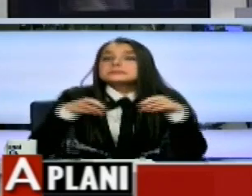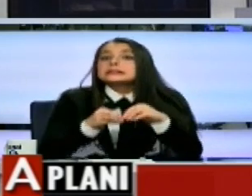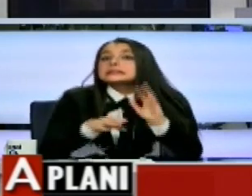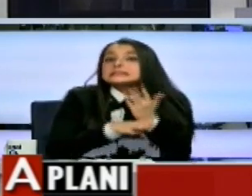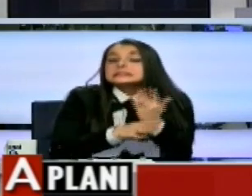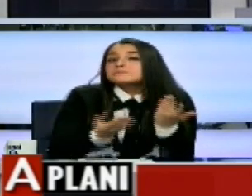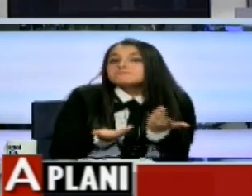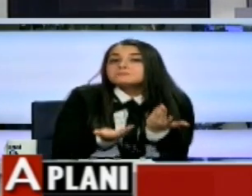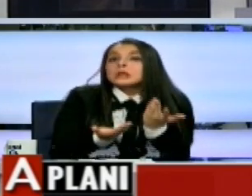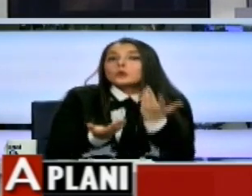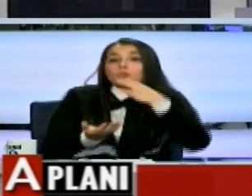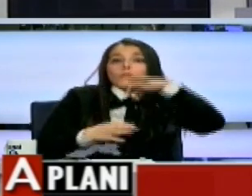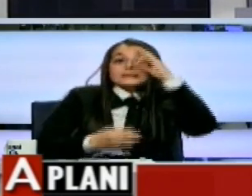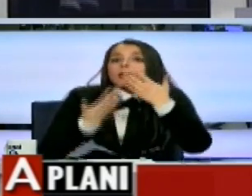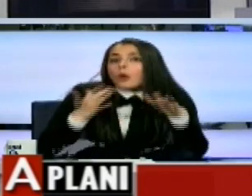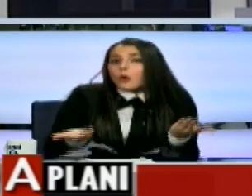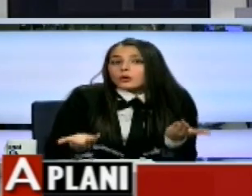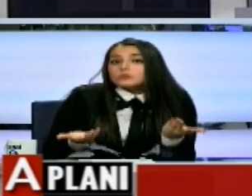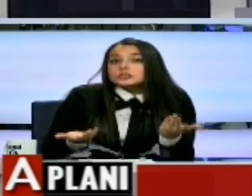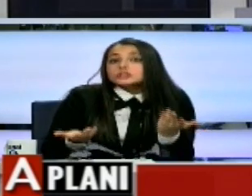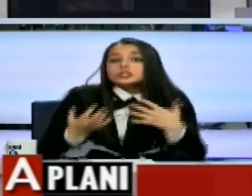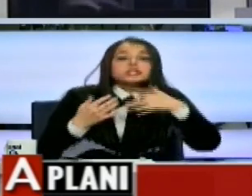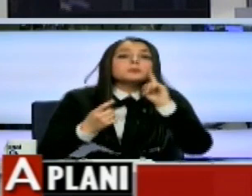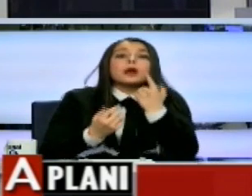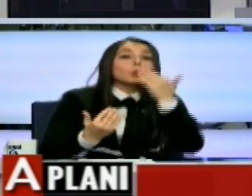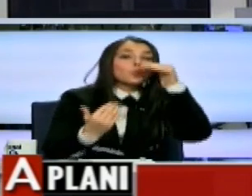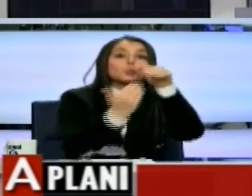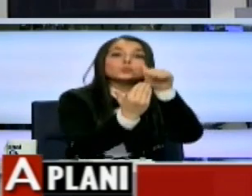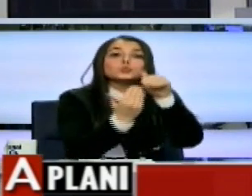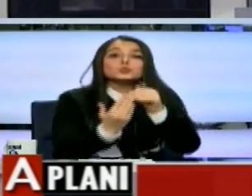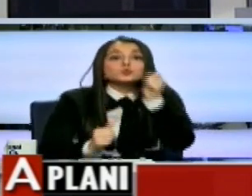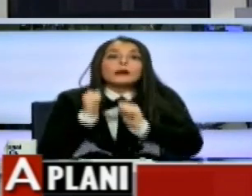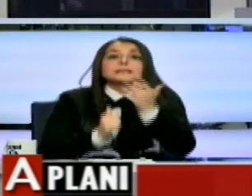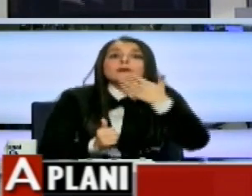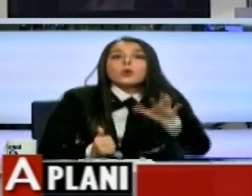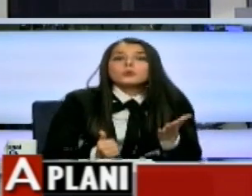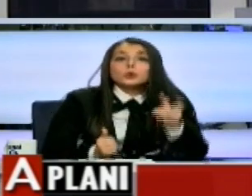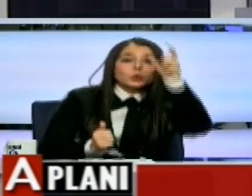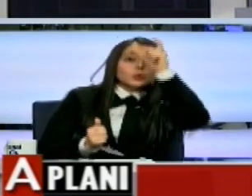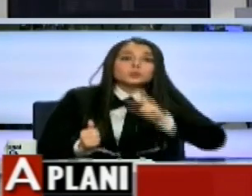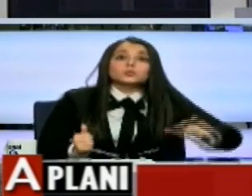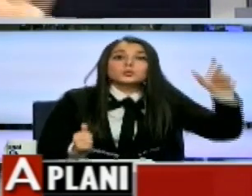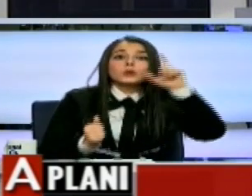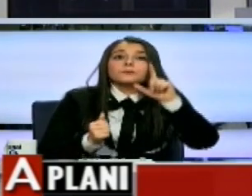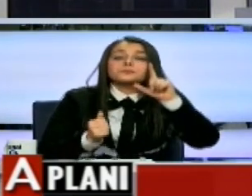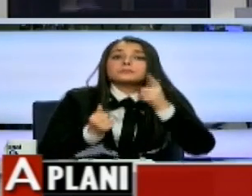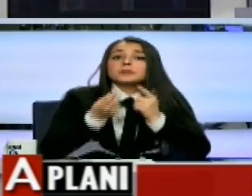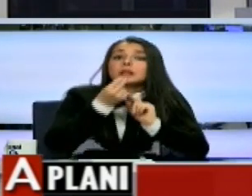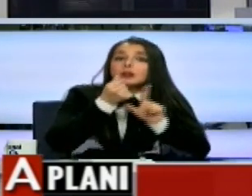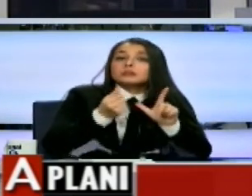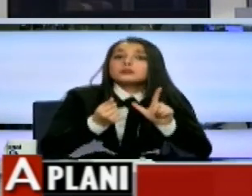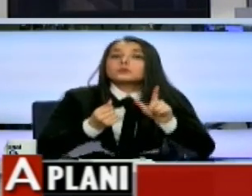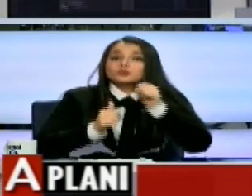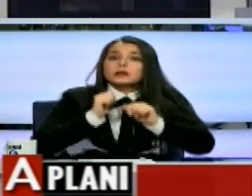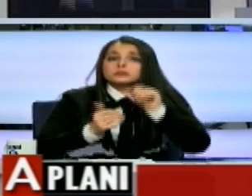kere üniversite yok. İşitme engellilerin gidebileceği bir üniversite yok. İşte Türkiye'nin hemen hemen her iline bir üniversite yapıldı. Ama